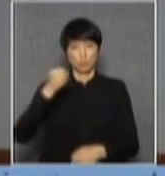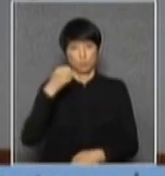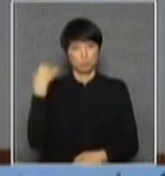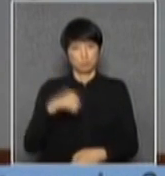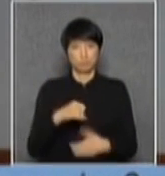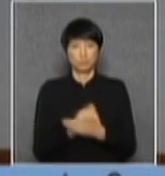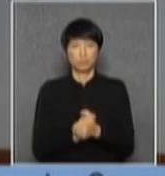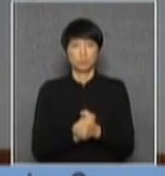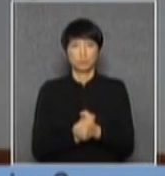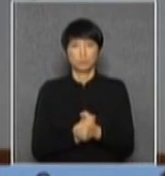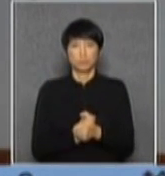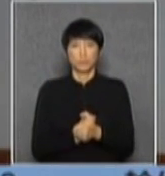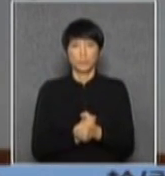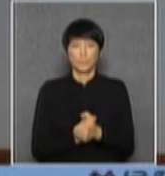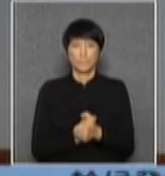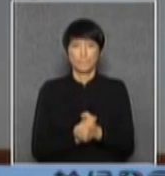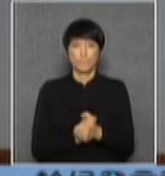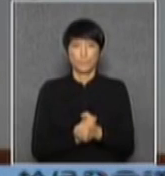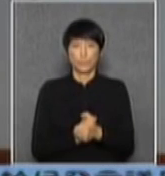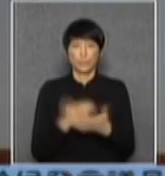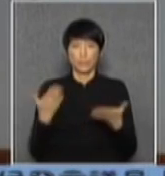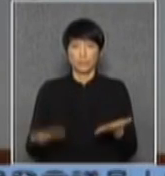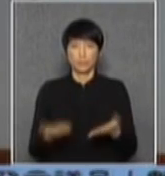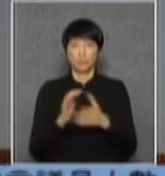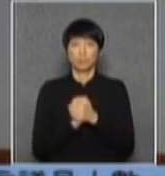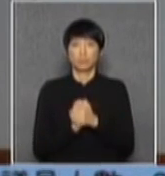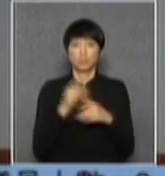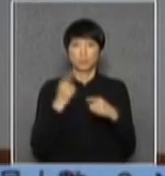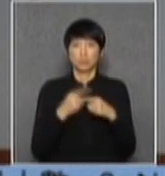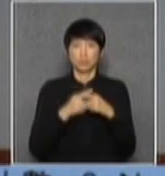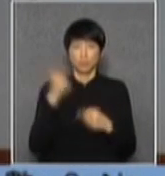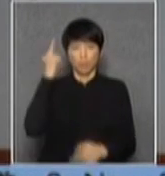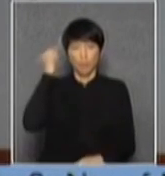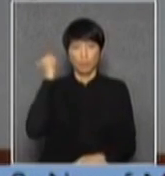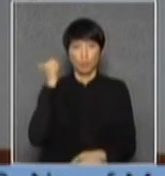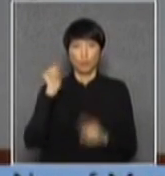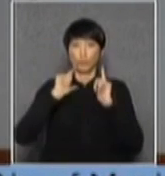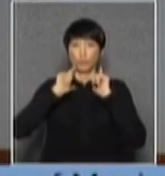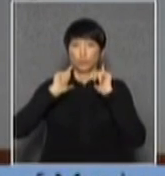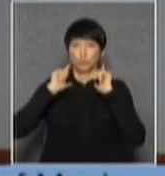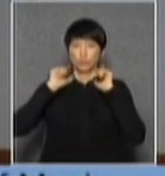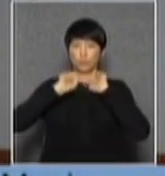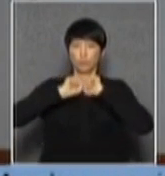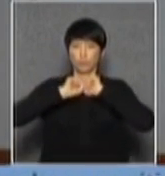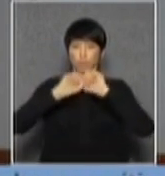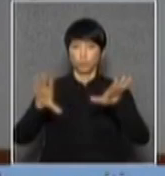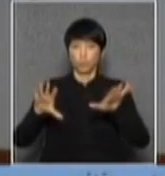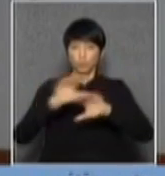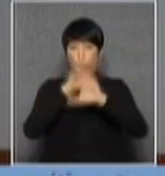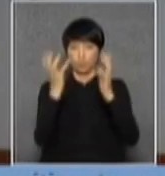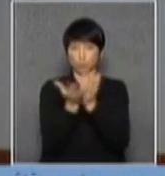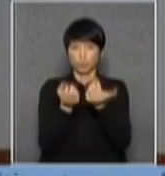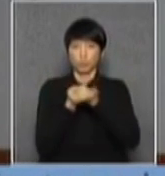席，我而家正式喺度希望呼吁所有系支